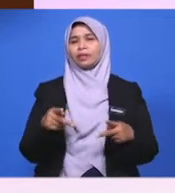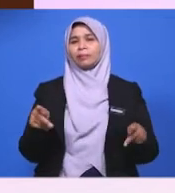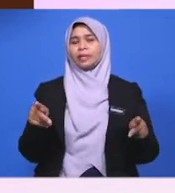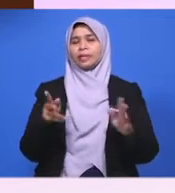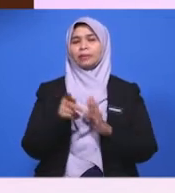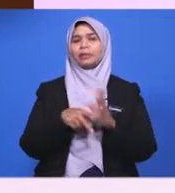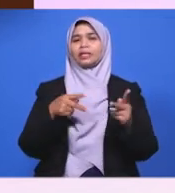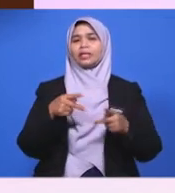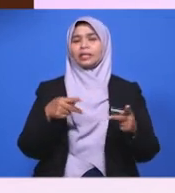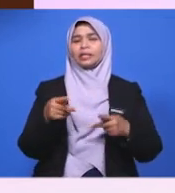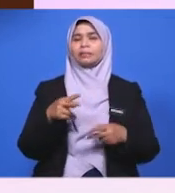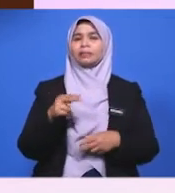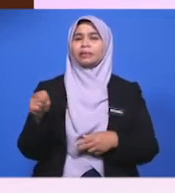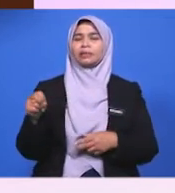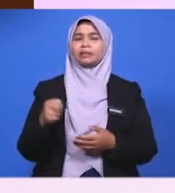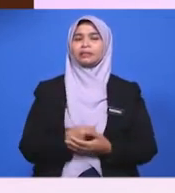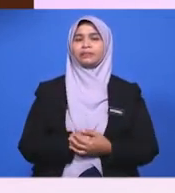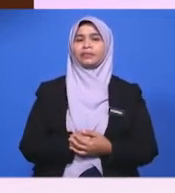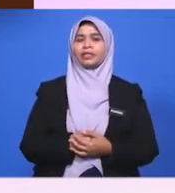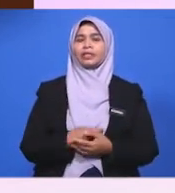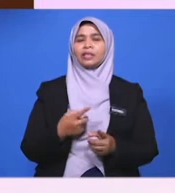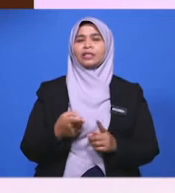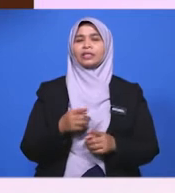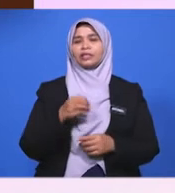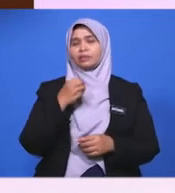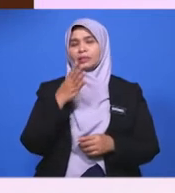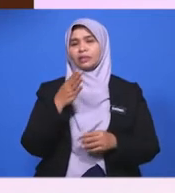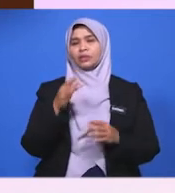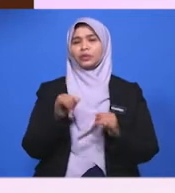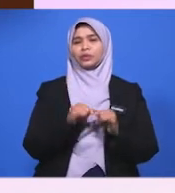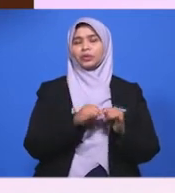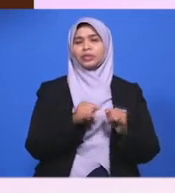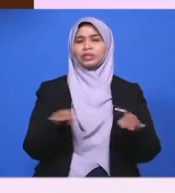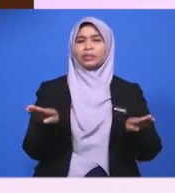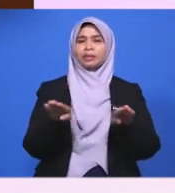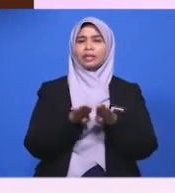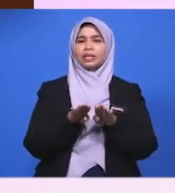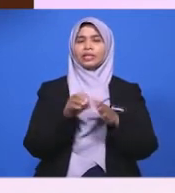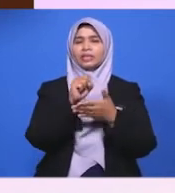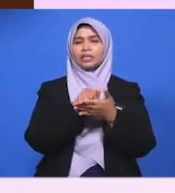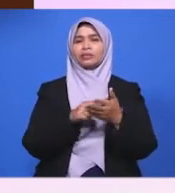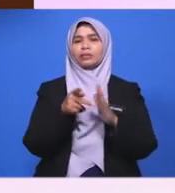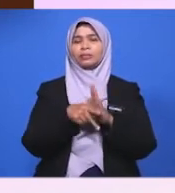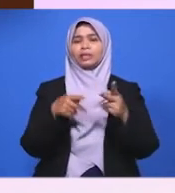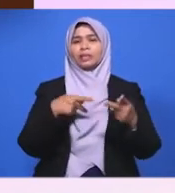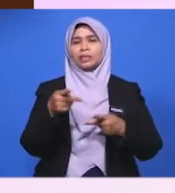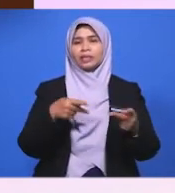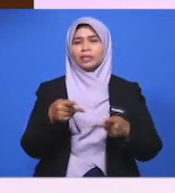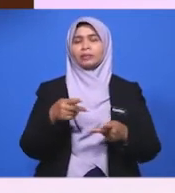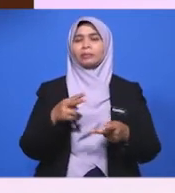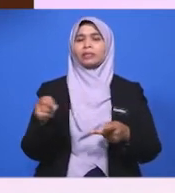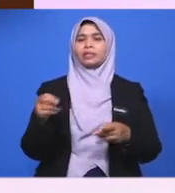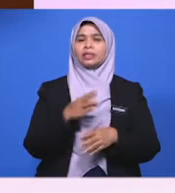menawarkan pelbagai perkhidmatan dan disebut juga sebagai sektor perkhidmatan,